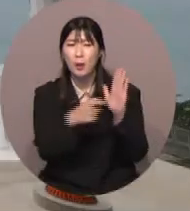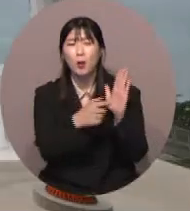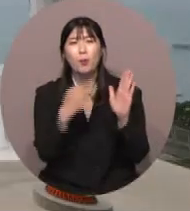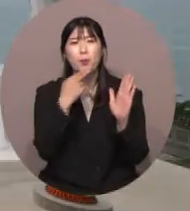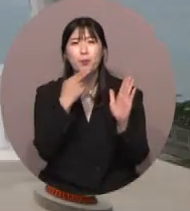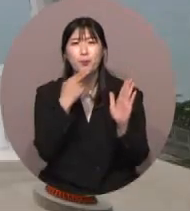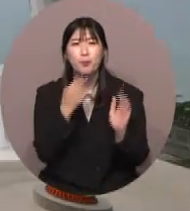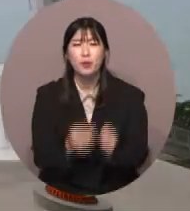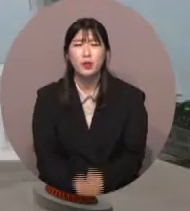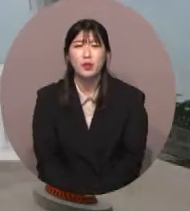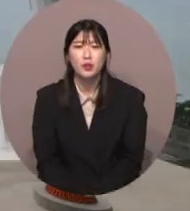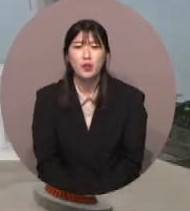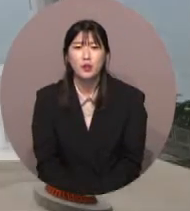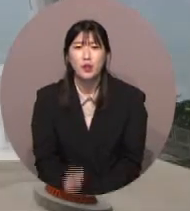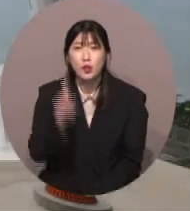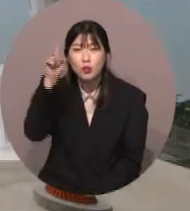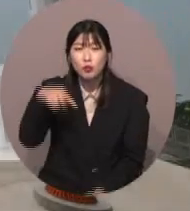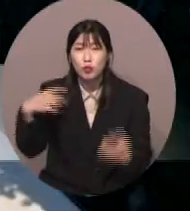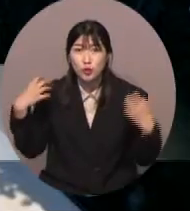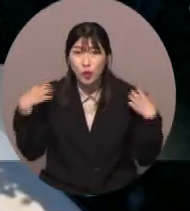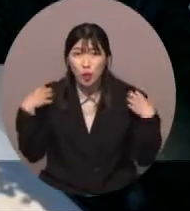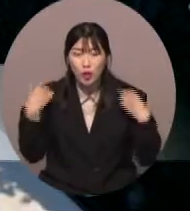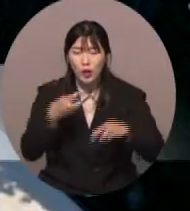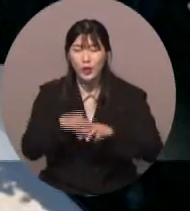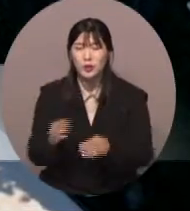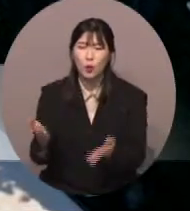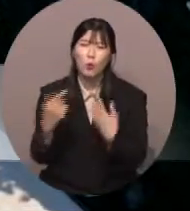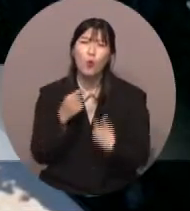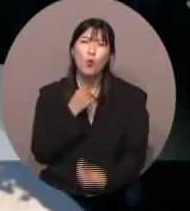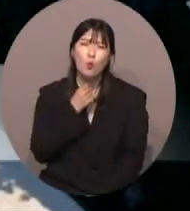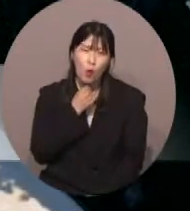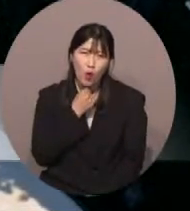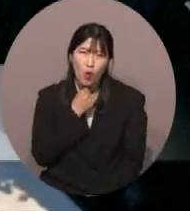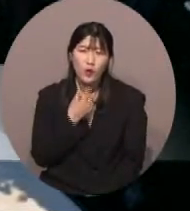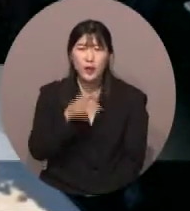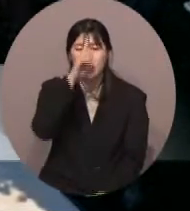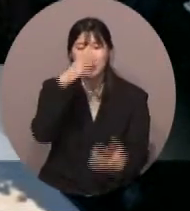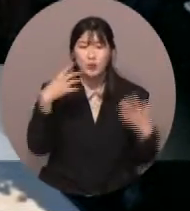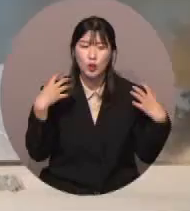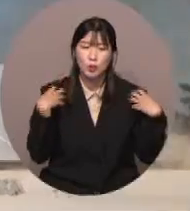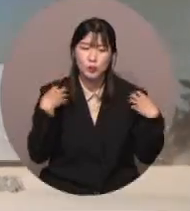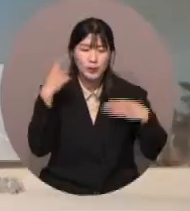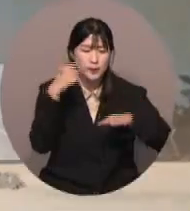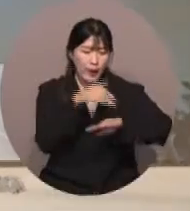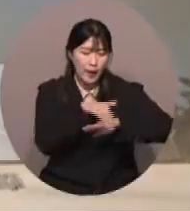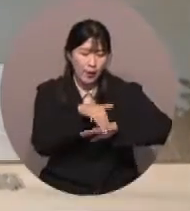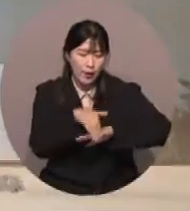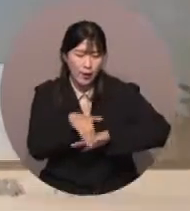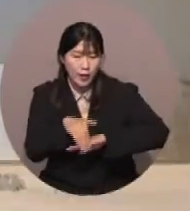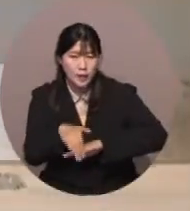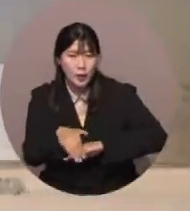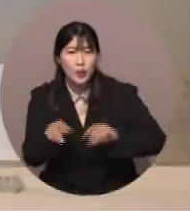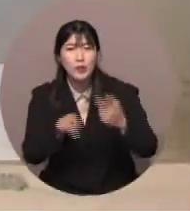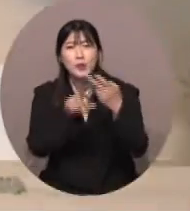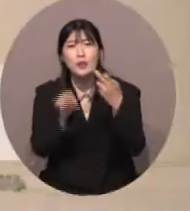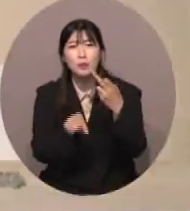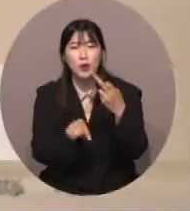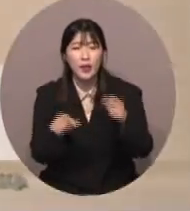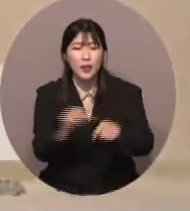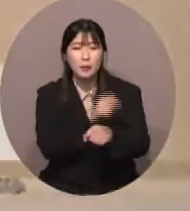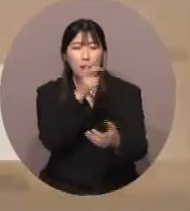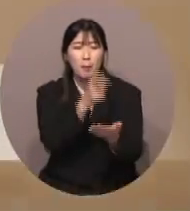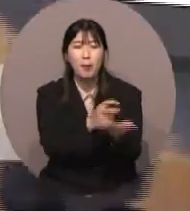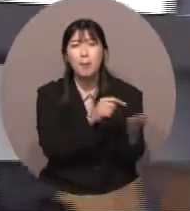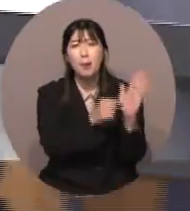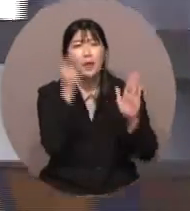유치를 놓고 관심을 모아왔던 한 우주항공청에 정부는 연말까지 설립 방안을 마련한 뒤 특별법으로 신설을